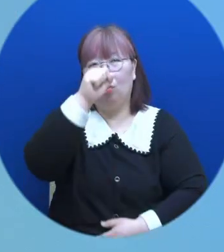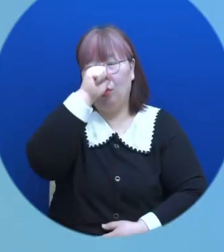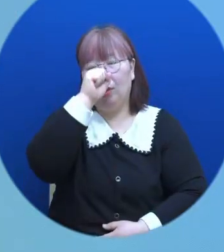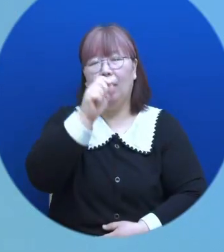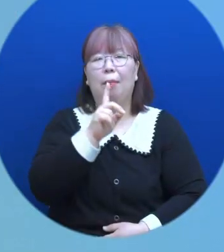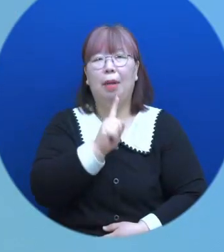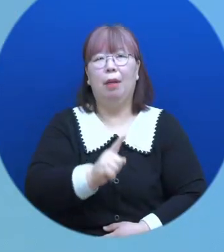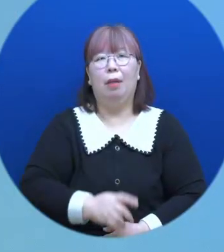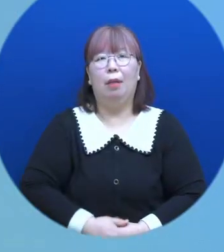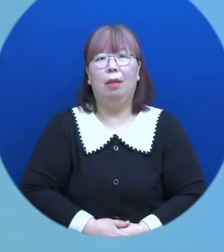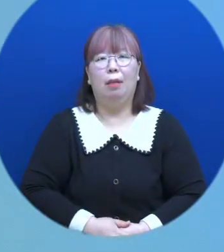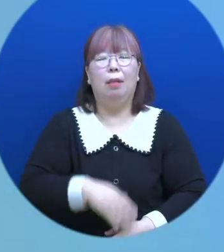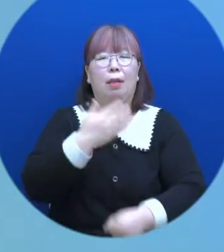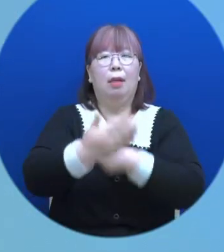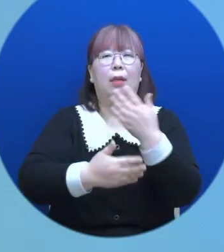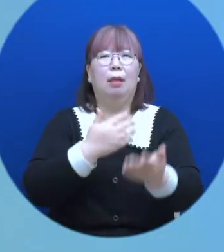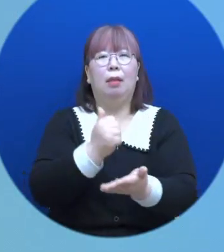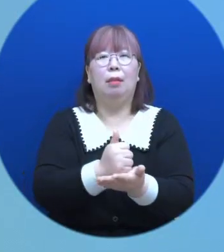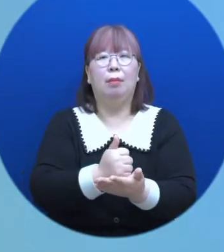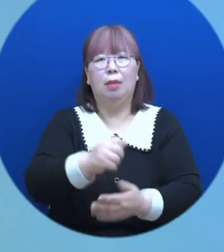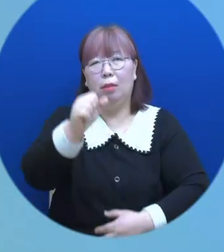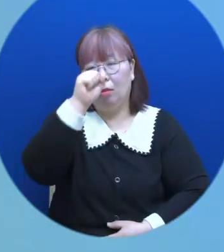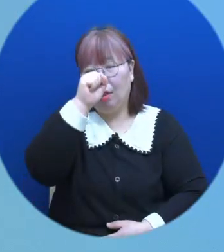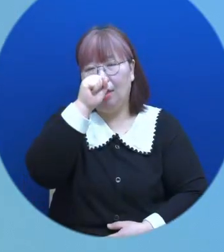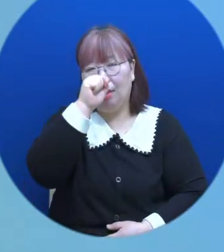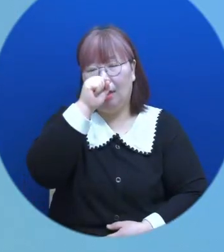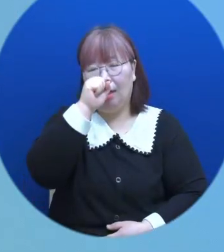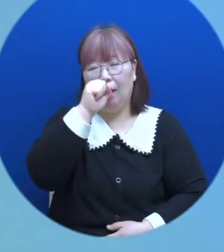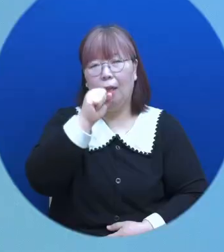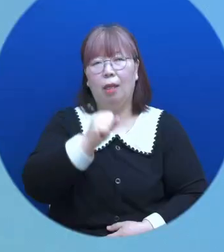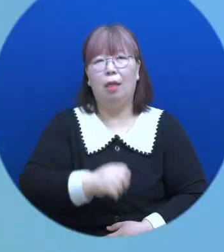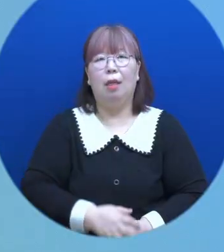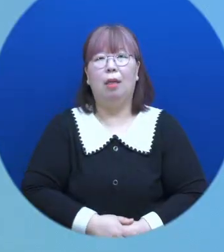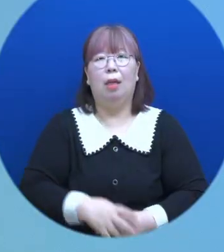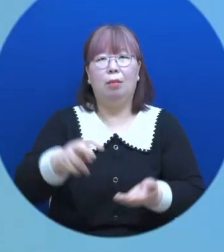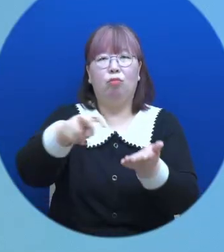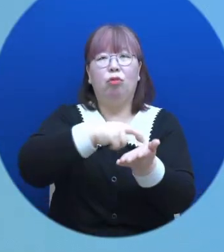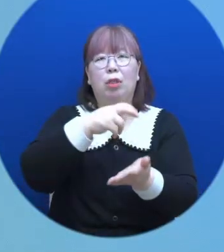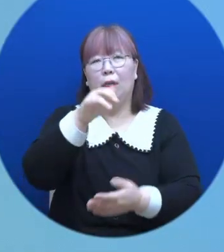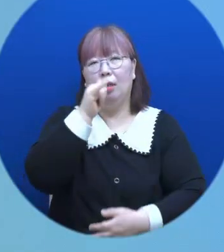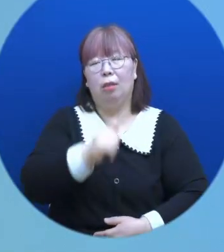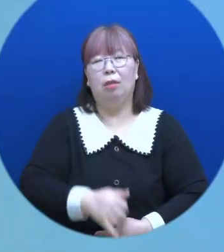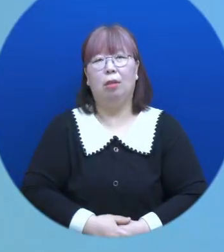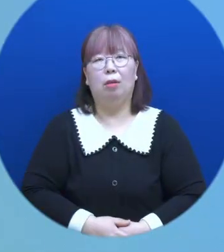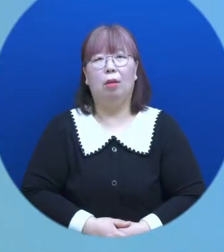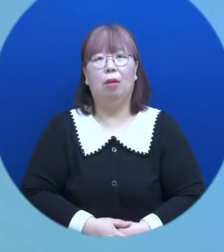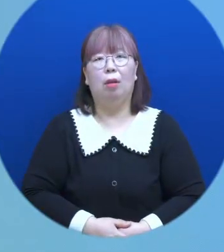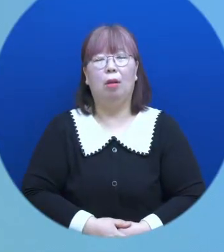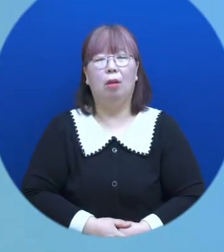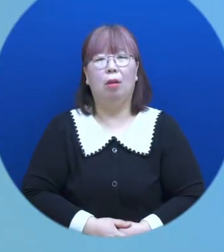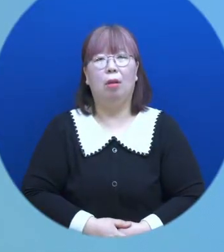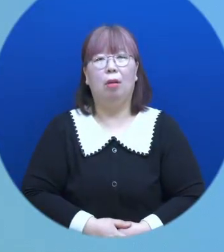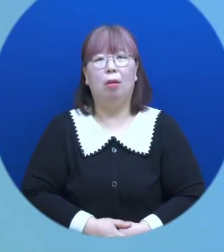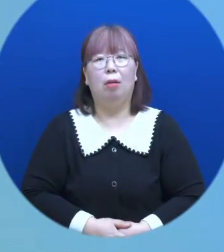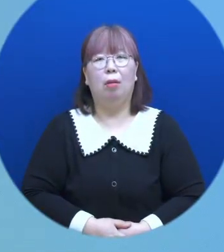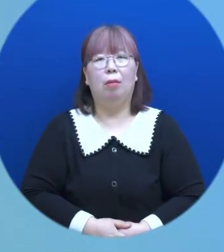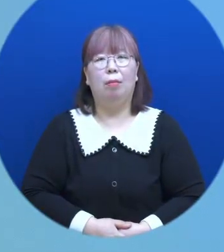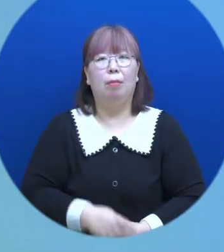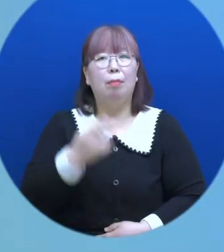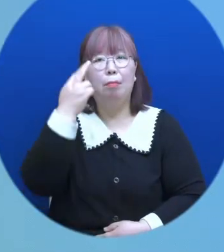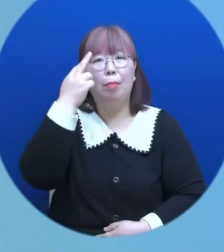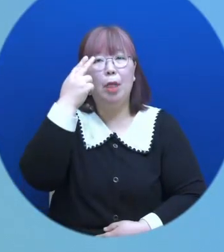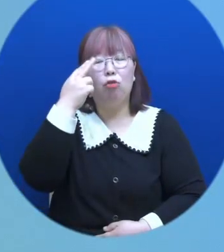문자였어요. 하나님은 선하시다 라는 문자였습니다. 여기에